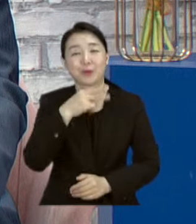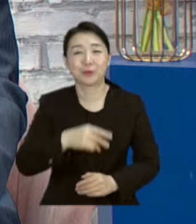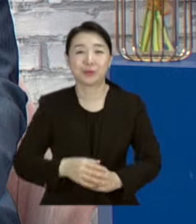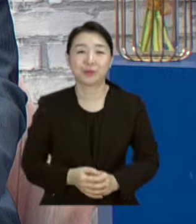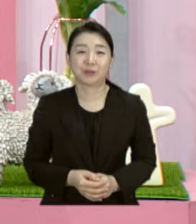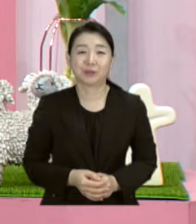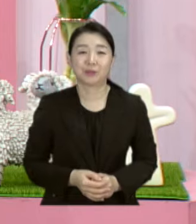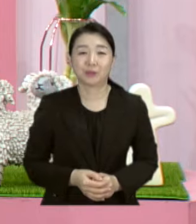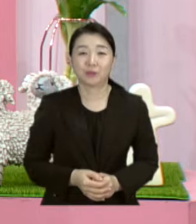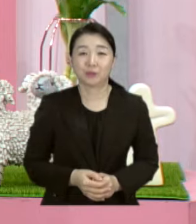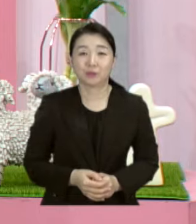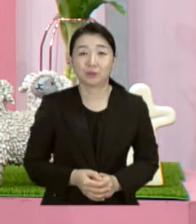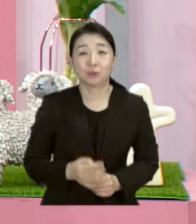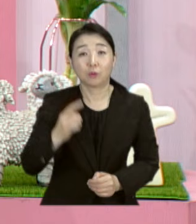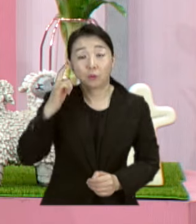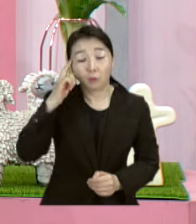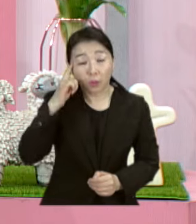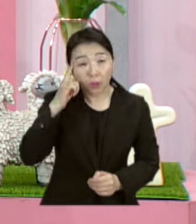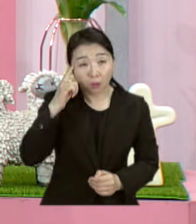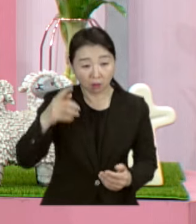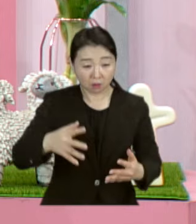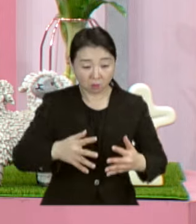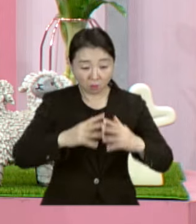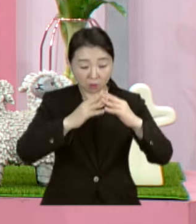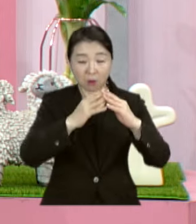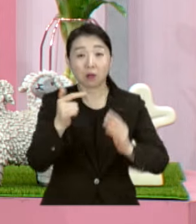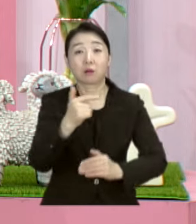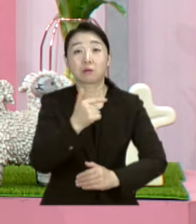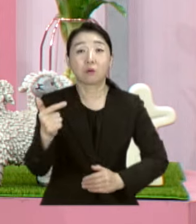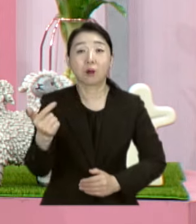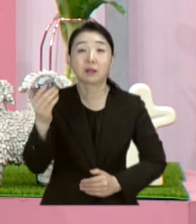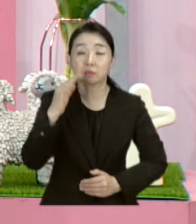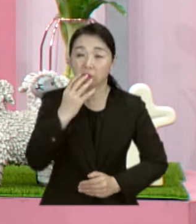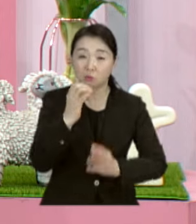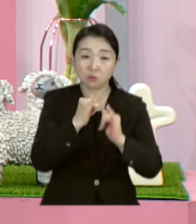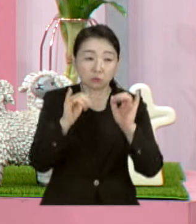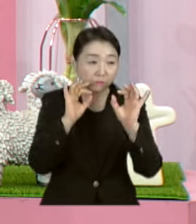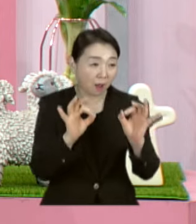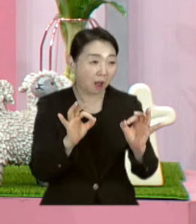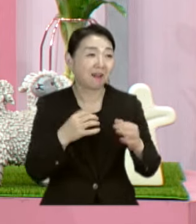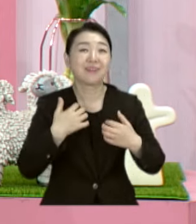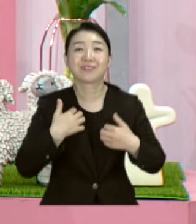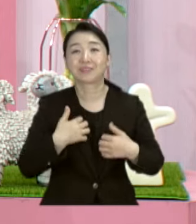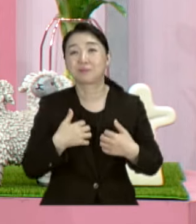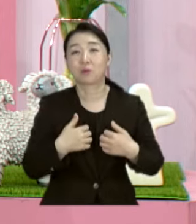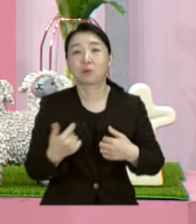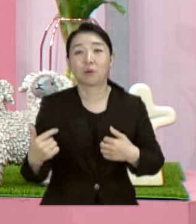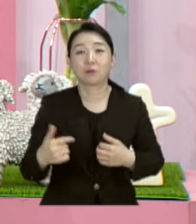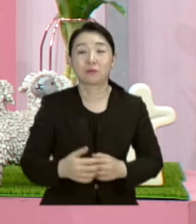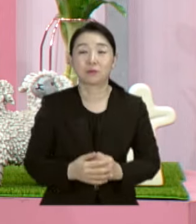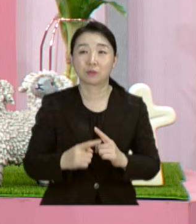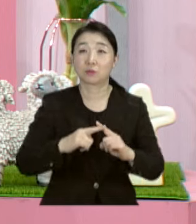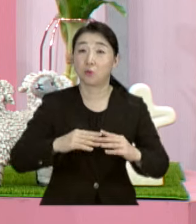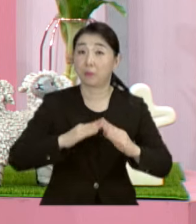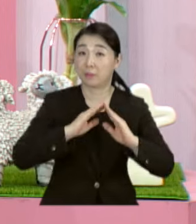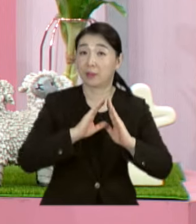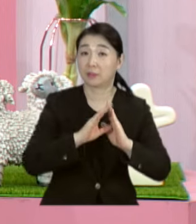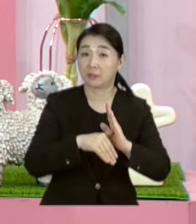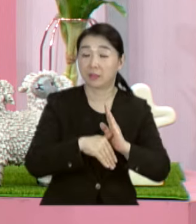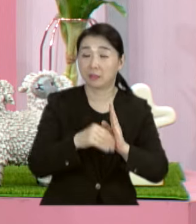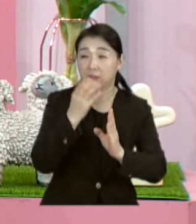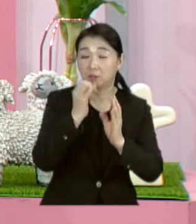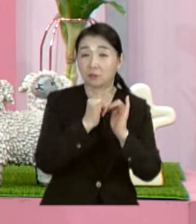그 나름대로 규모가 있는 건물이었는데 그리고 네. 성도들이 모두가 기뻐했어요. 그리고 교회를